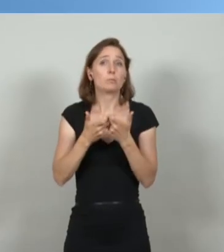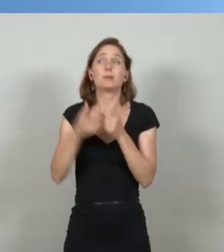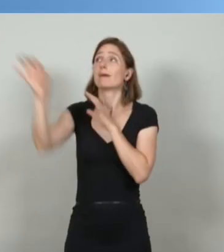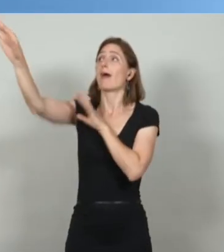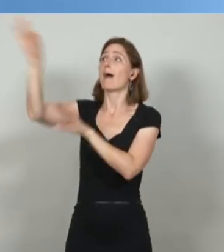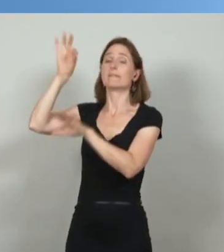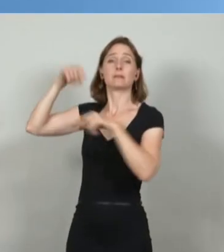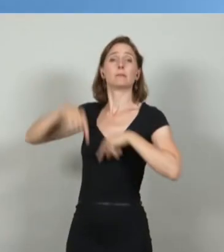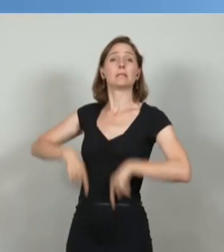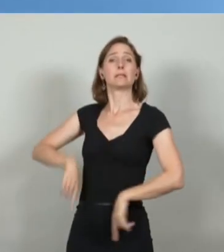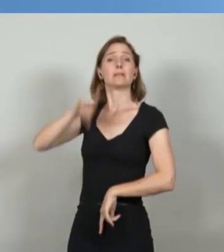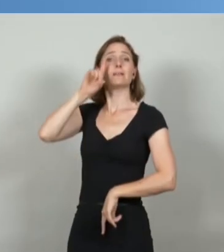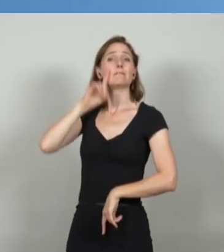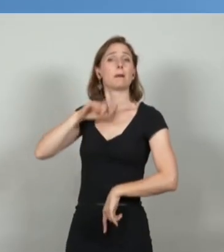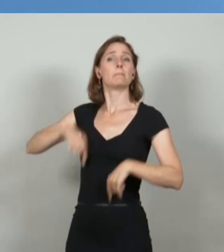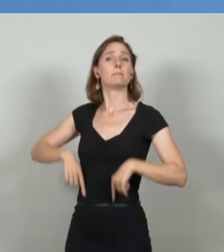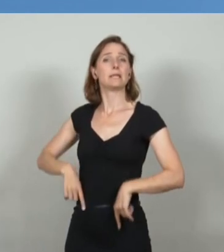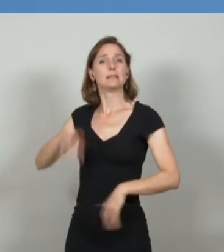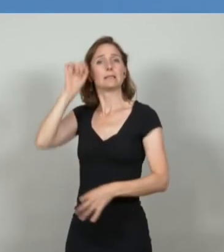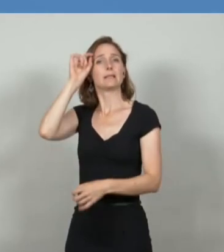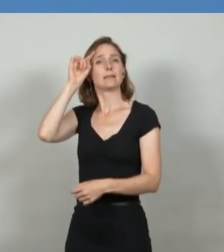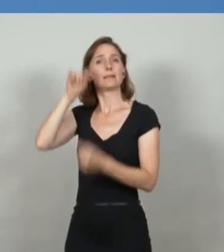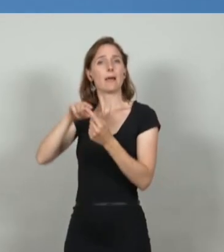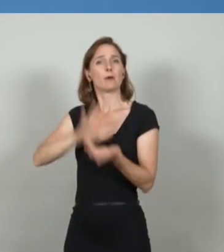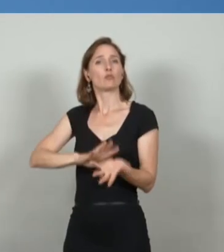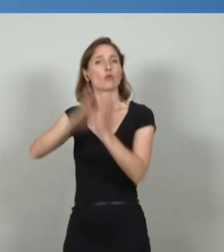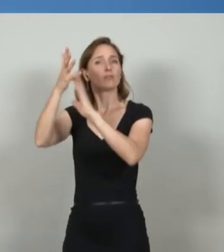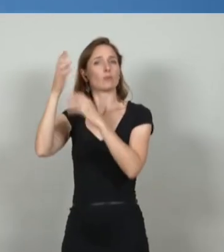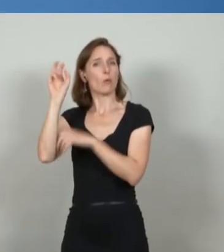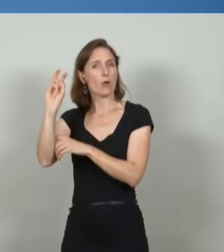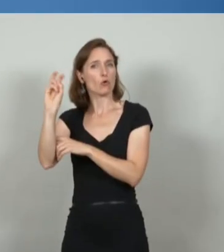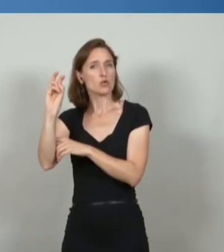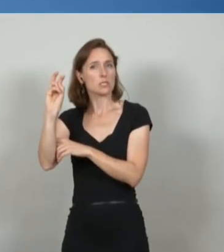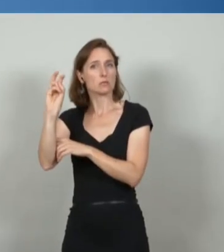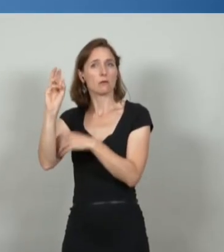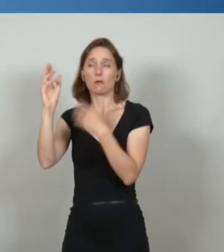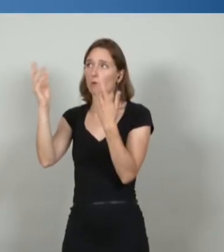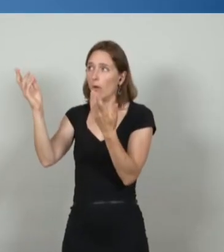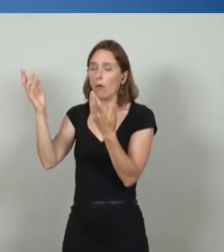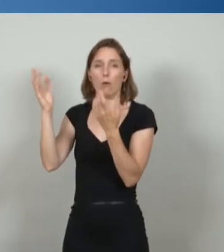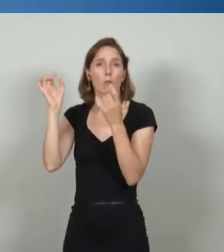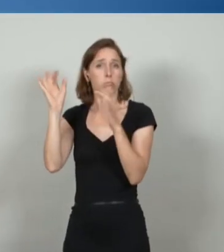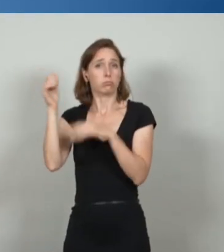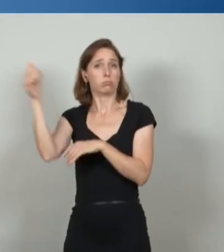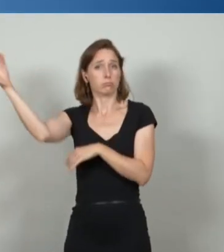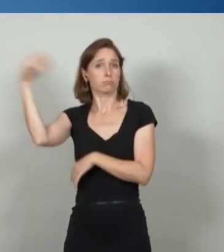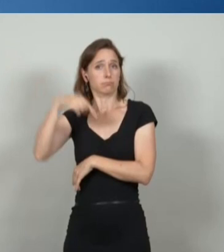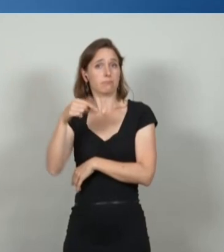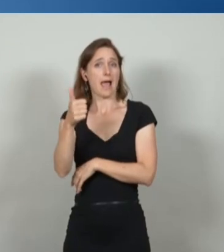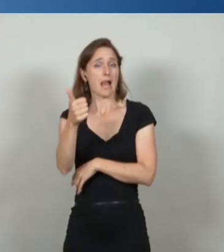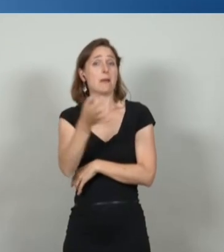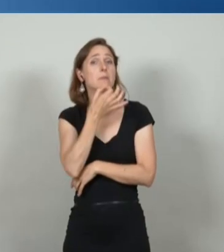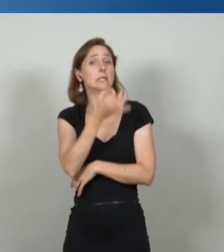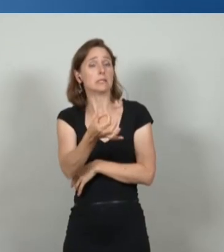transition écologique qui est venue barbara Pompili sur le sujet de lycop elle-même d'ailleurs à passer l'après-midi à dire ce n'est pas le sujet de